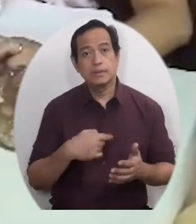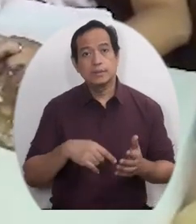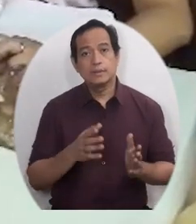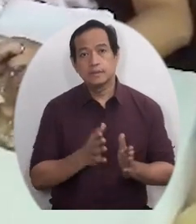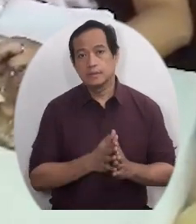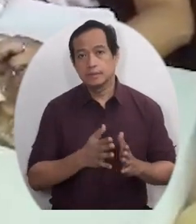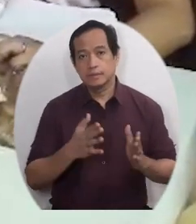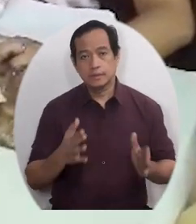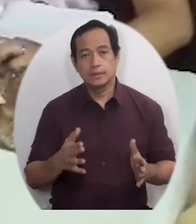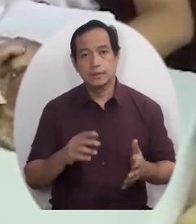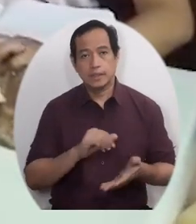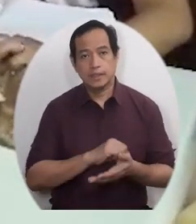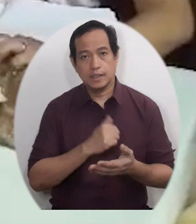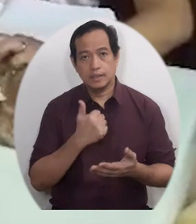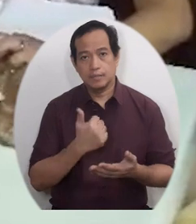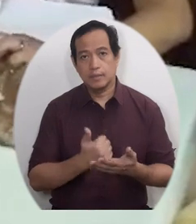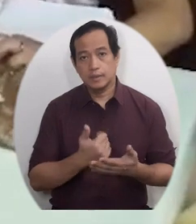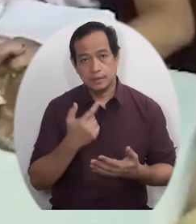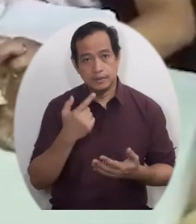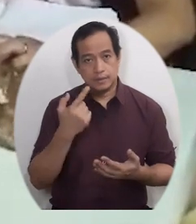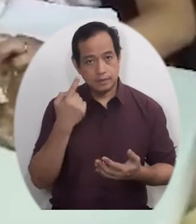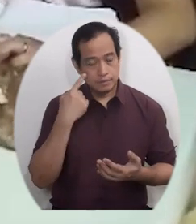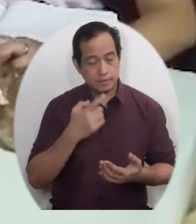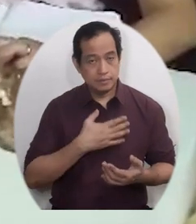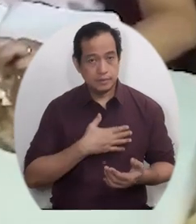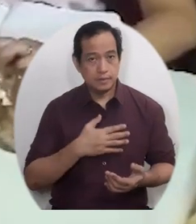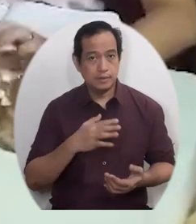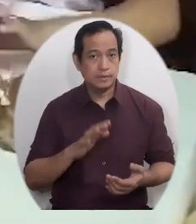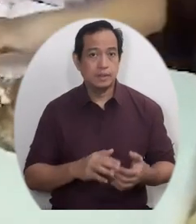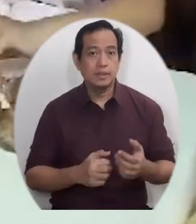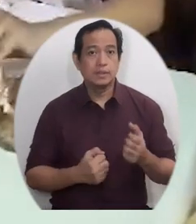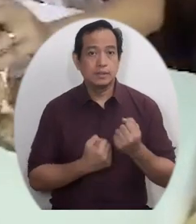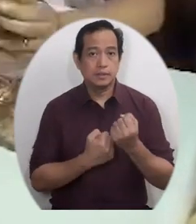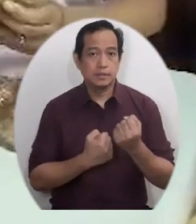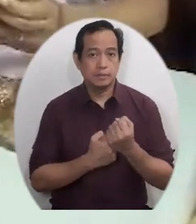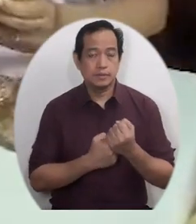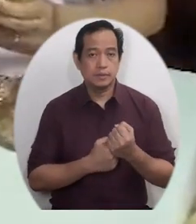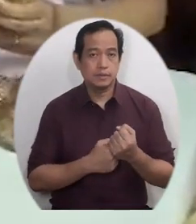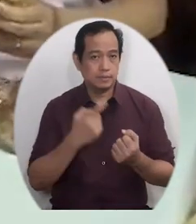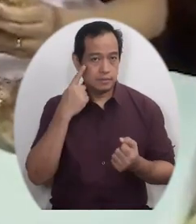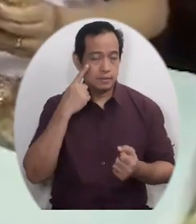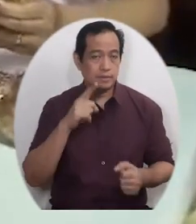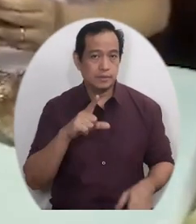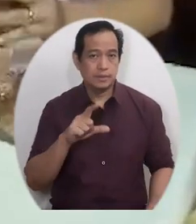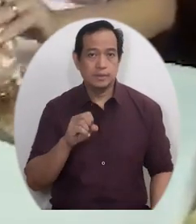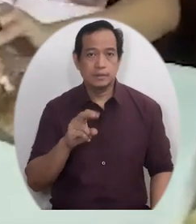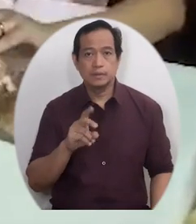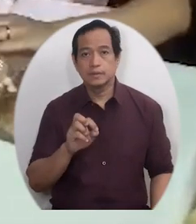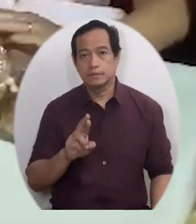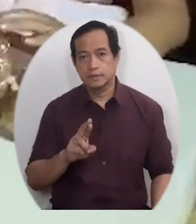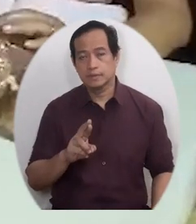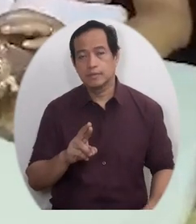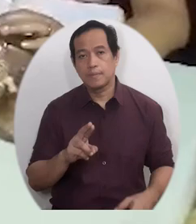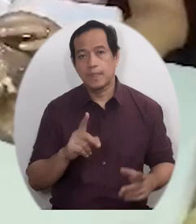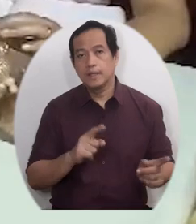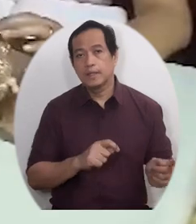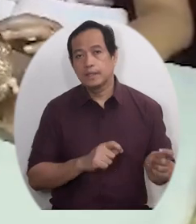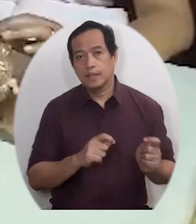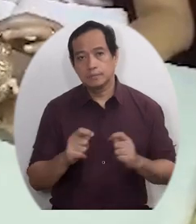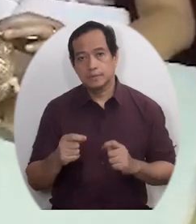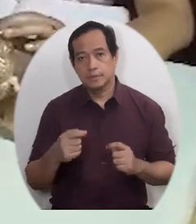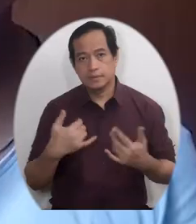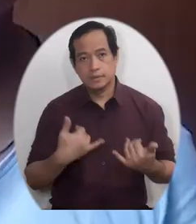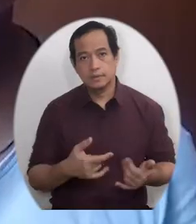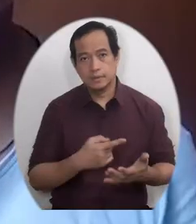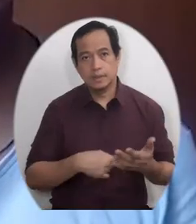yung halaga na kailangan po para matustusan po yung liver transplant niya po. Sa ngayon po ay nagbibenta po ako ng